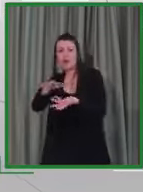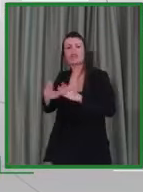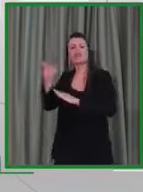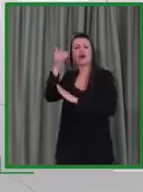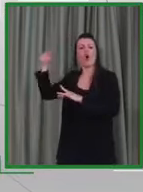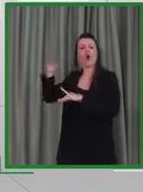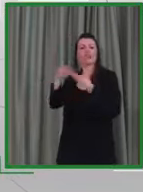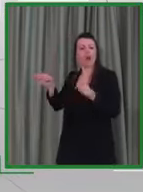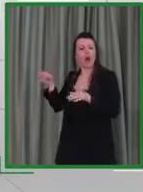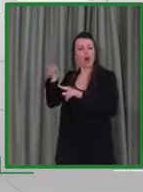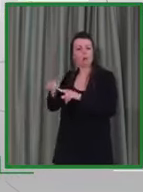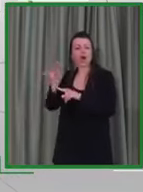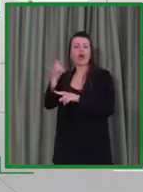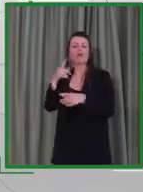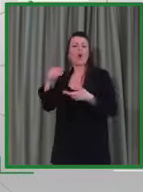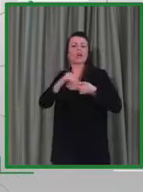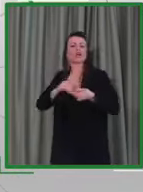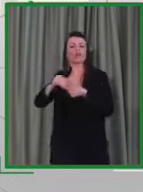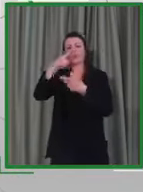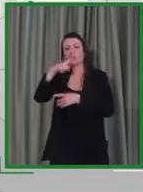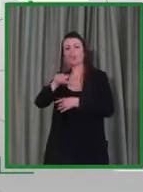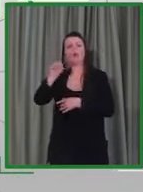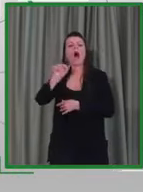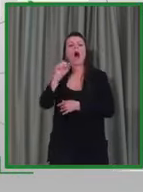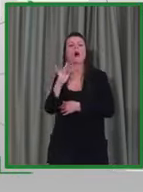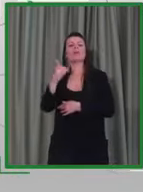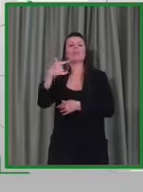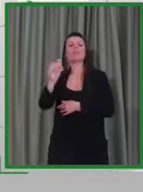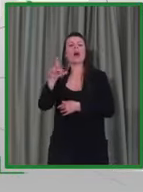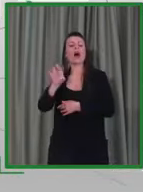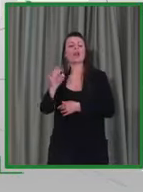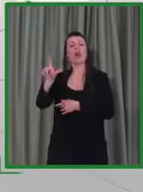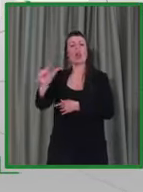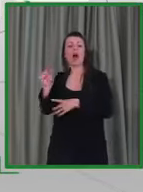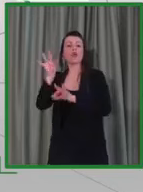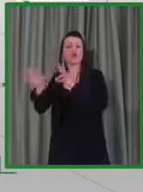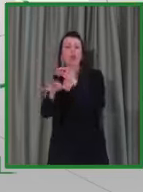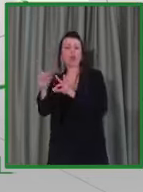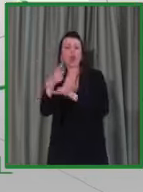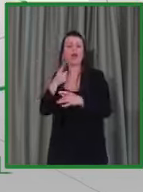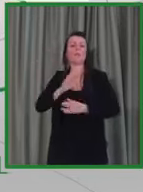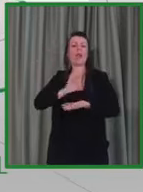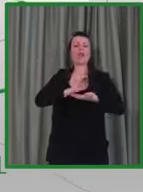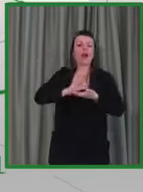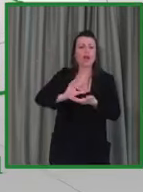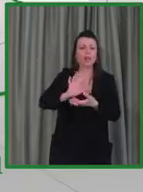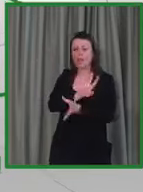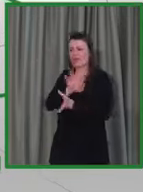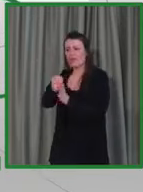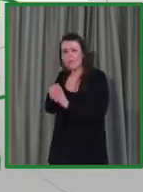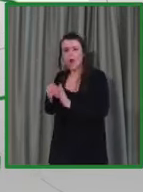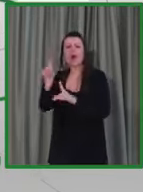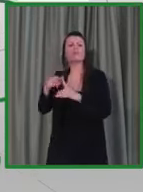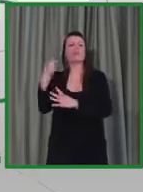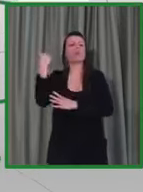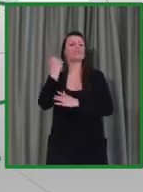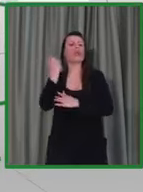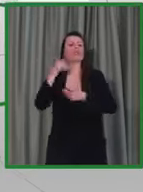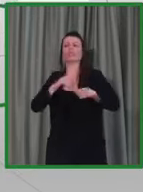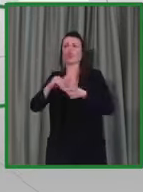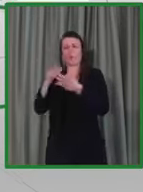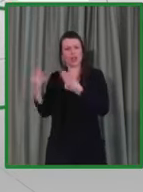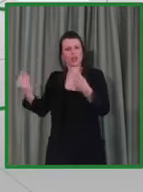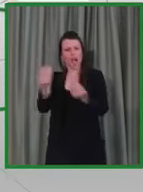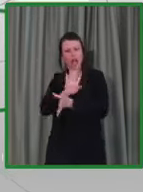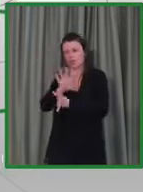abitare la cura di cui fanno parte la caritas di cui fanno parte delle cooperative di servizi importanti che sul territorio